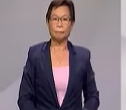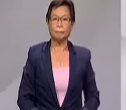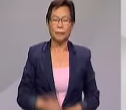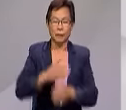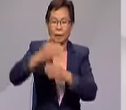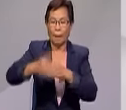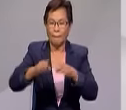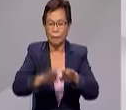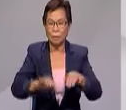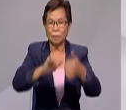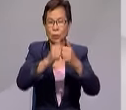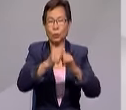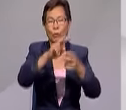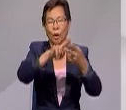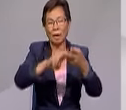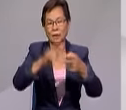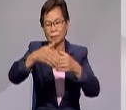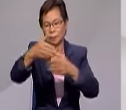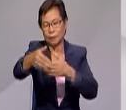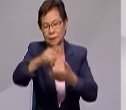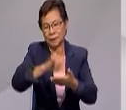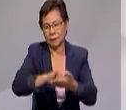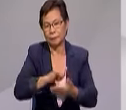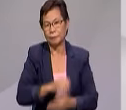Sekian berita sukan, hashtag menyusul selepas ini.